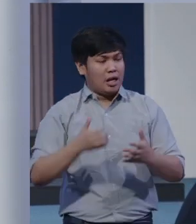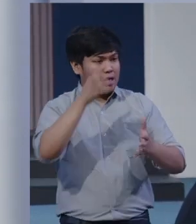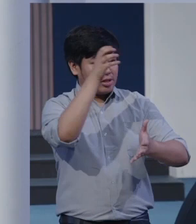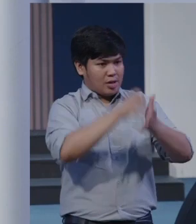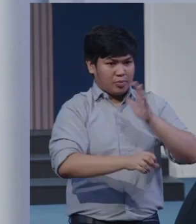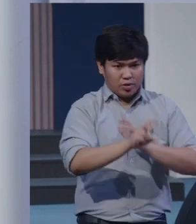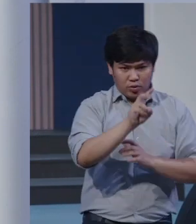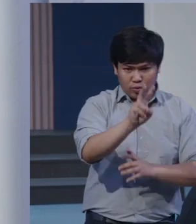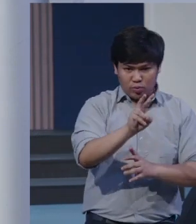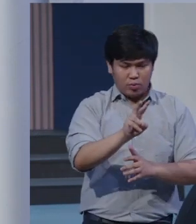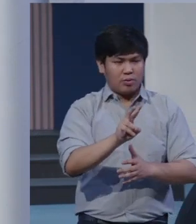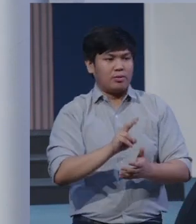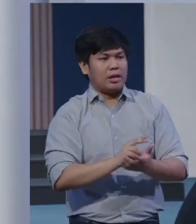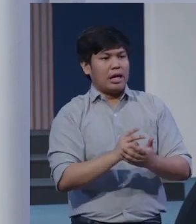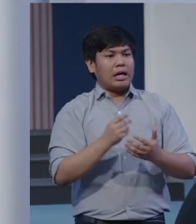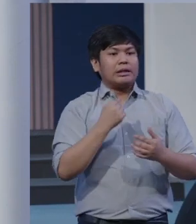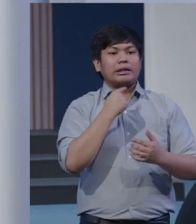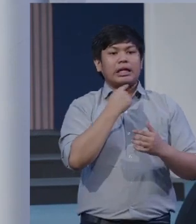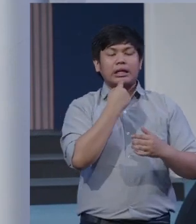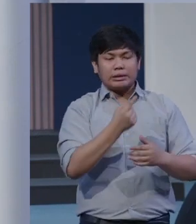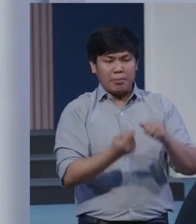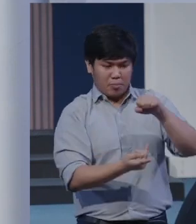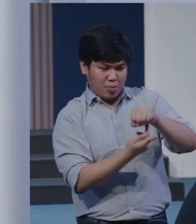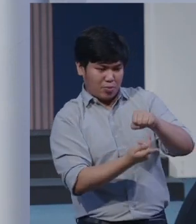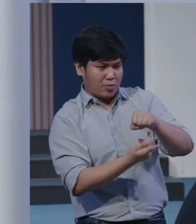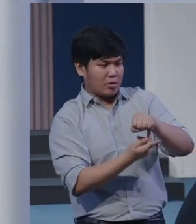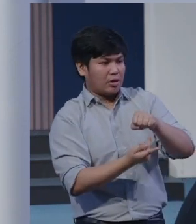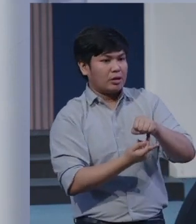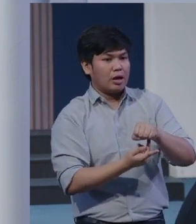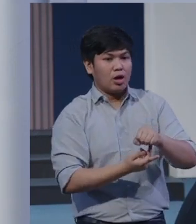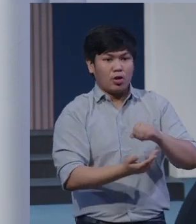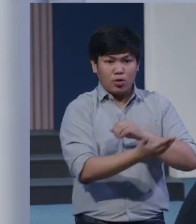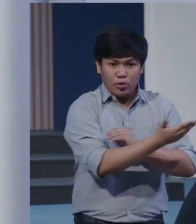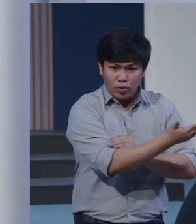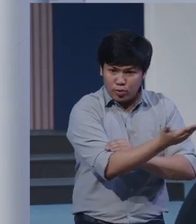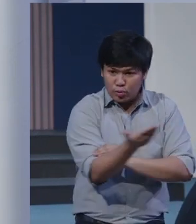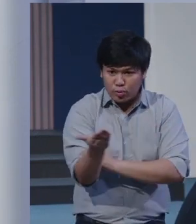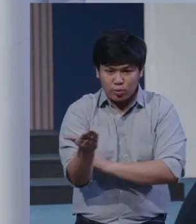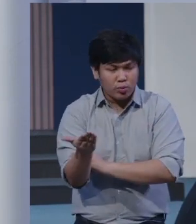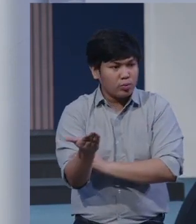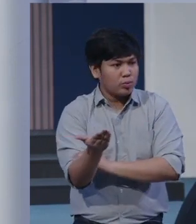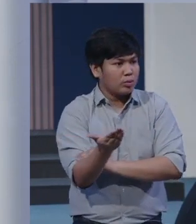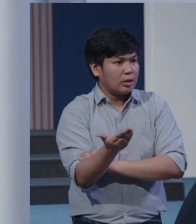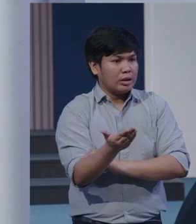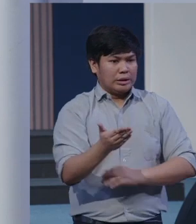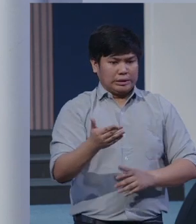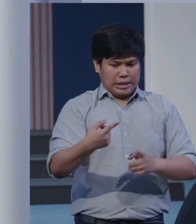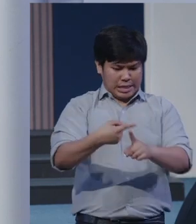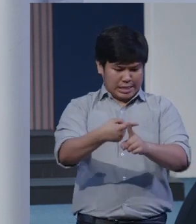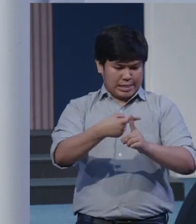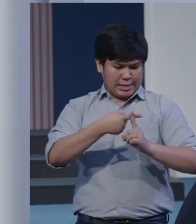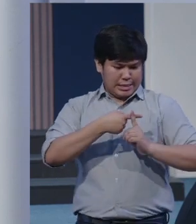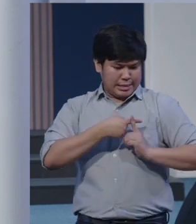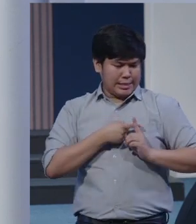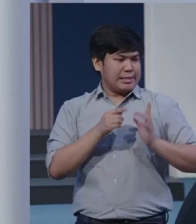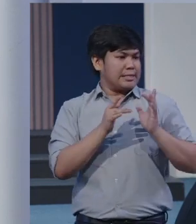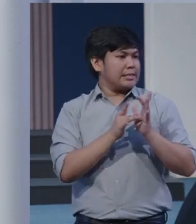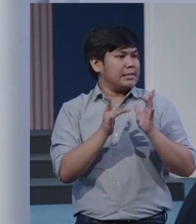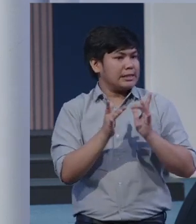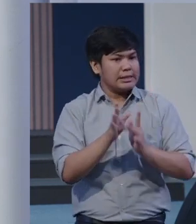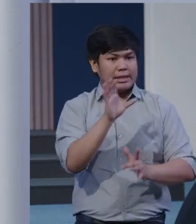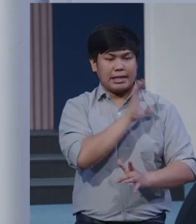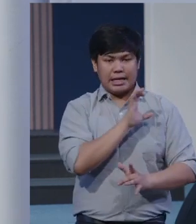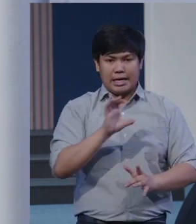2 veres 6 and 7 therefore as you receive Christ Jesus the Lord